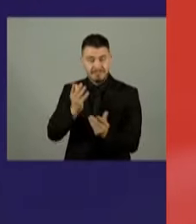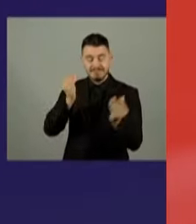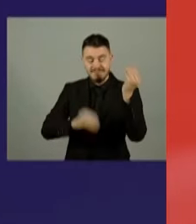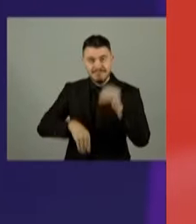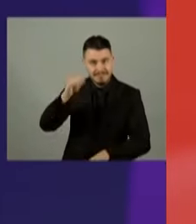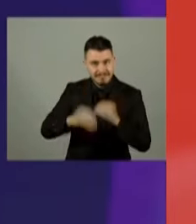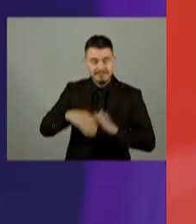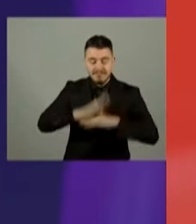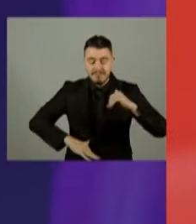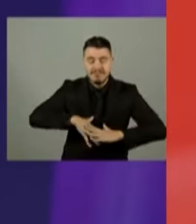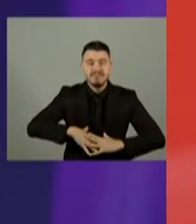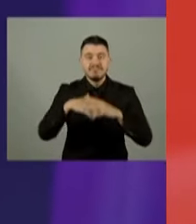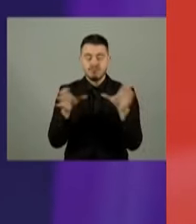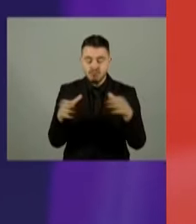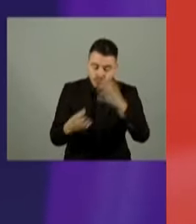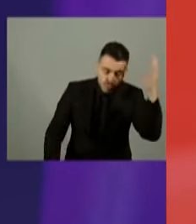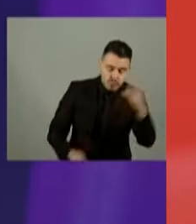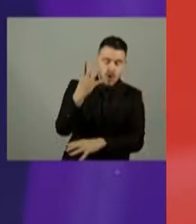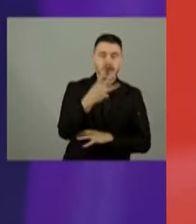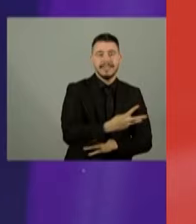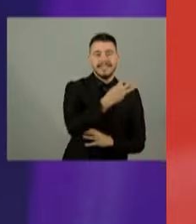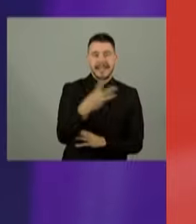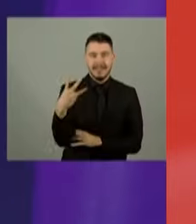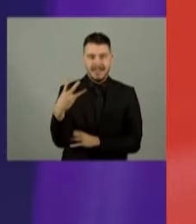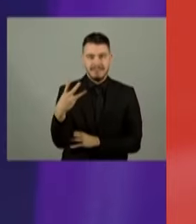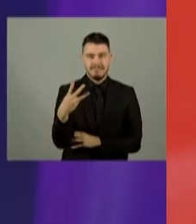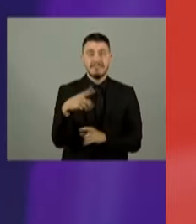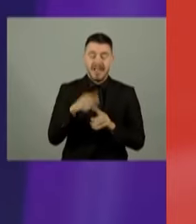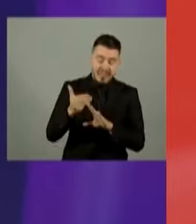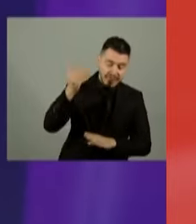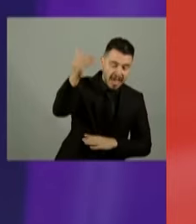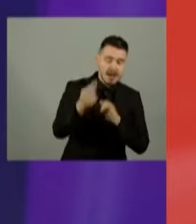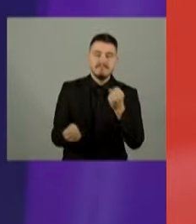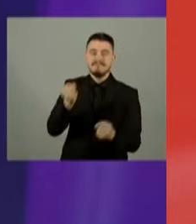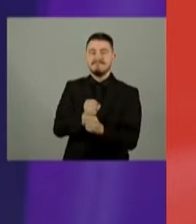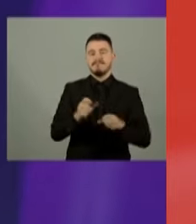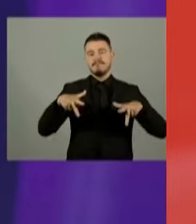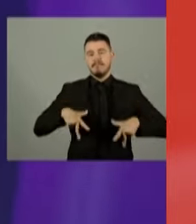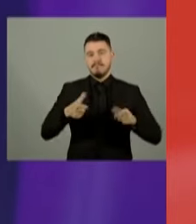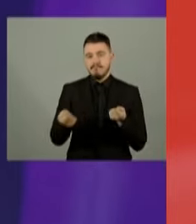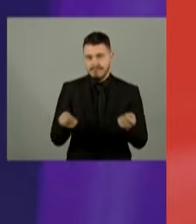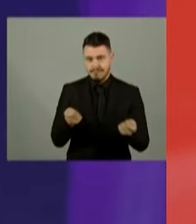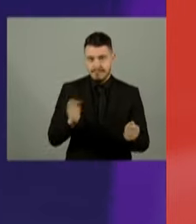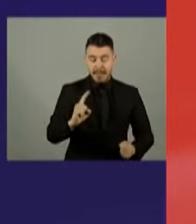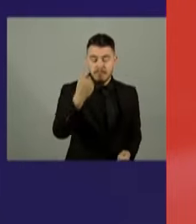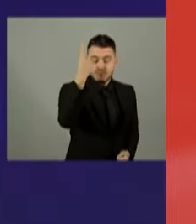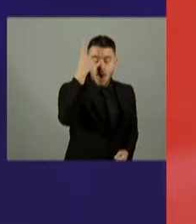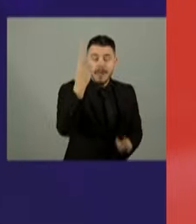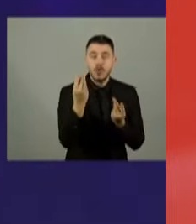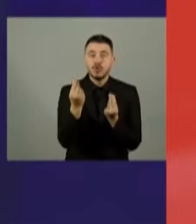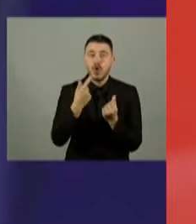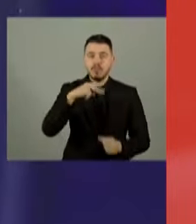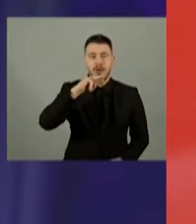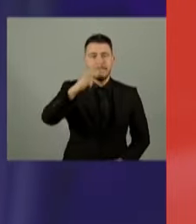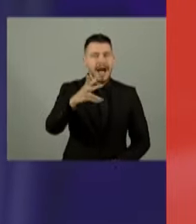με πολύ πιο σύνθετο τρόπο. Οπότε πια δεν έχει μεγάλη ανασφάλεια για το αν μπορεί να πει και μέχρι που μπορεί να